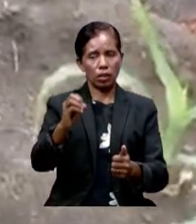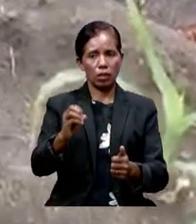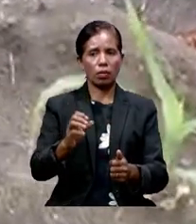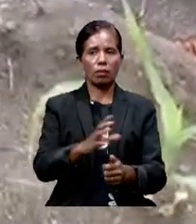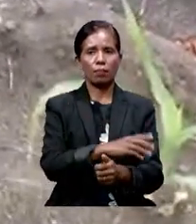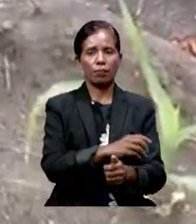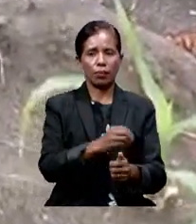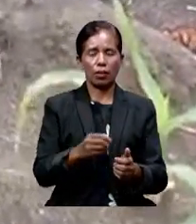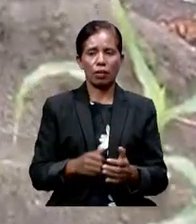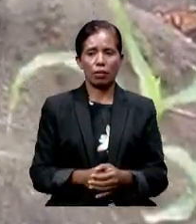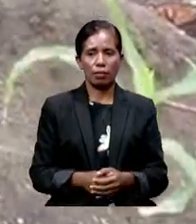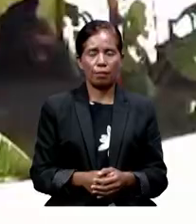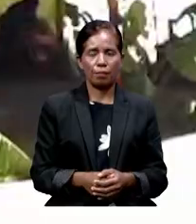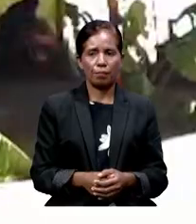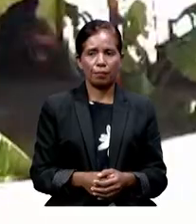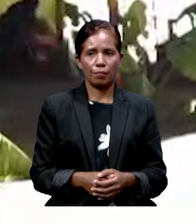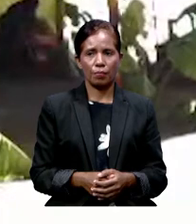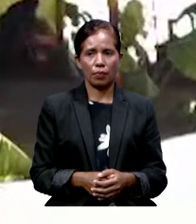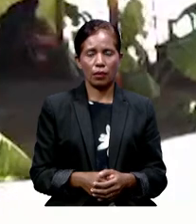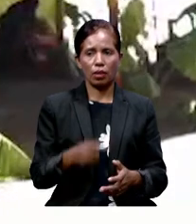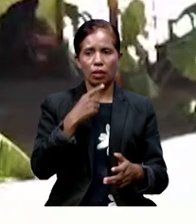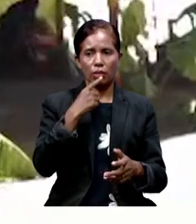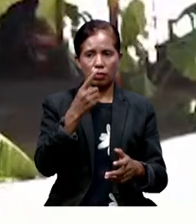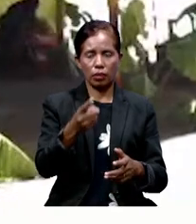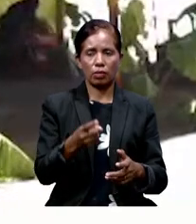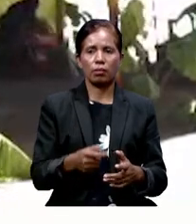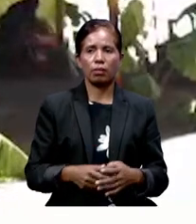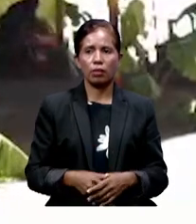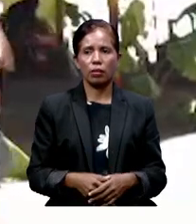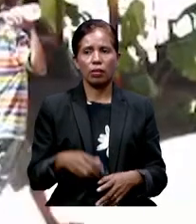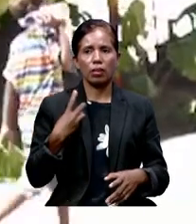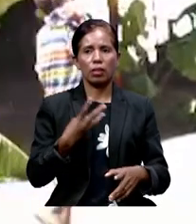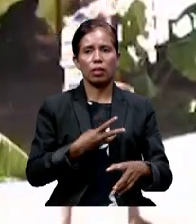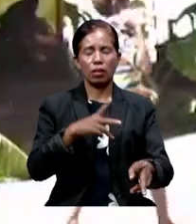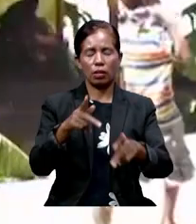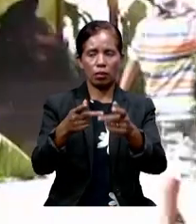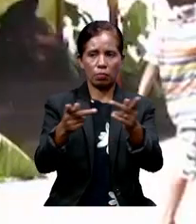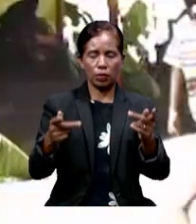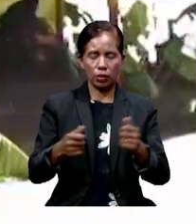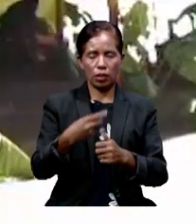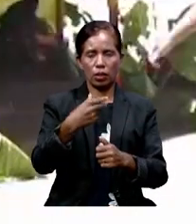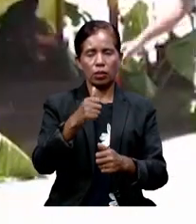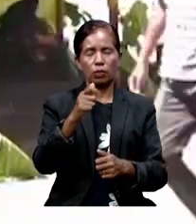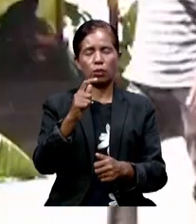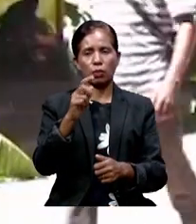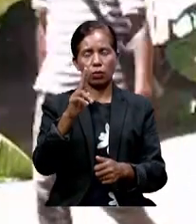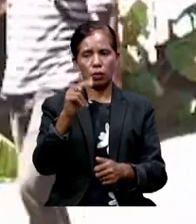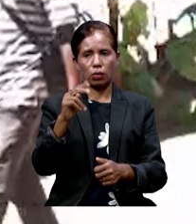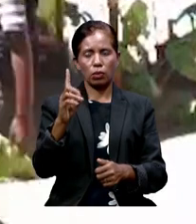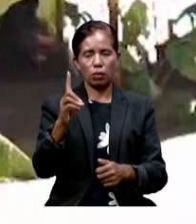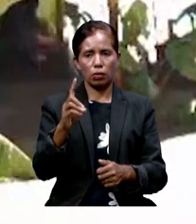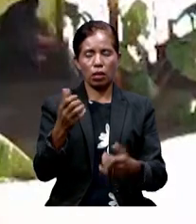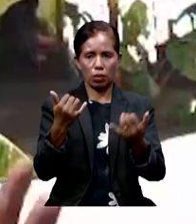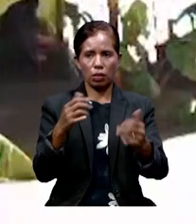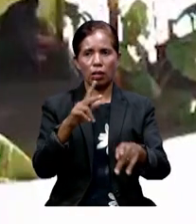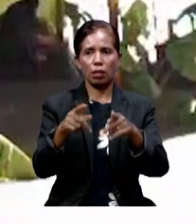Ailico. Dene atu hatete itene komunidade posto hatu udu ne agora